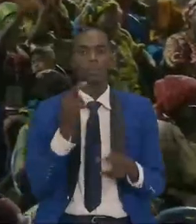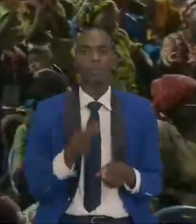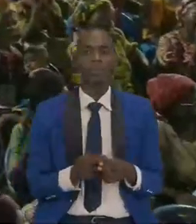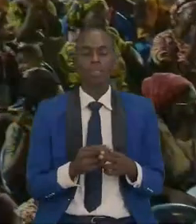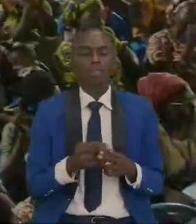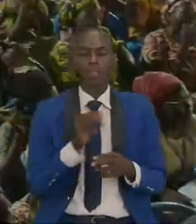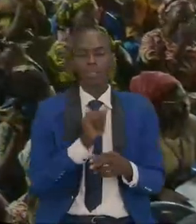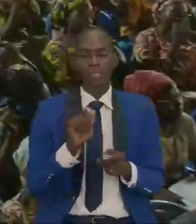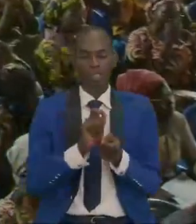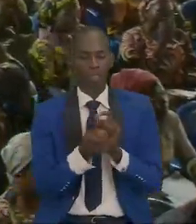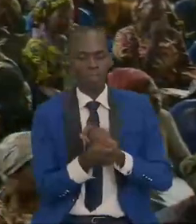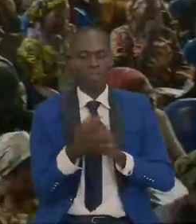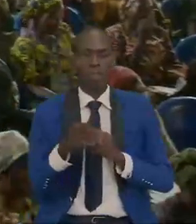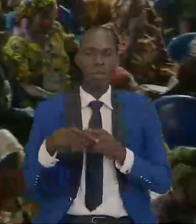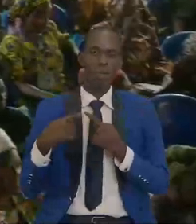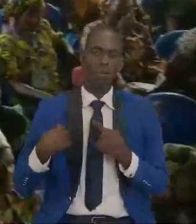Votre guérison est venue.